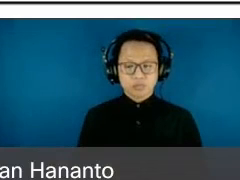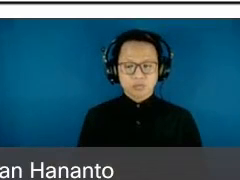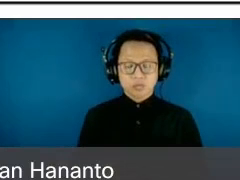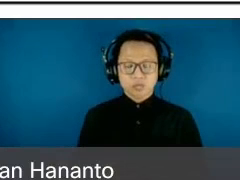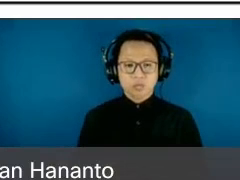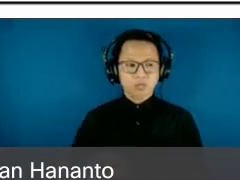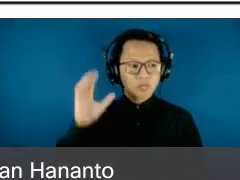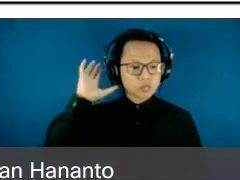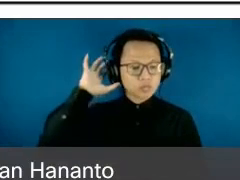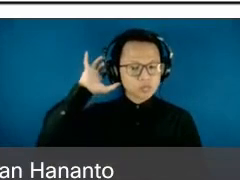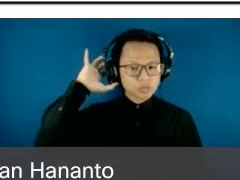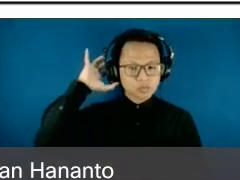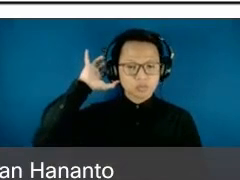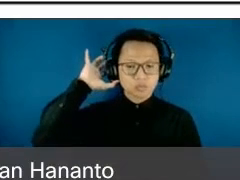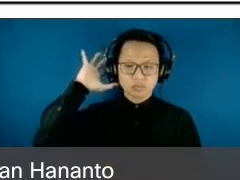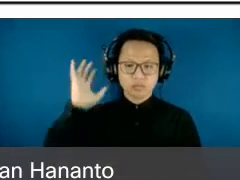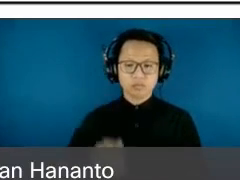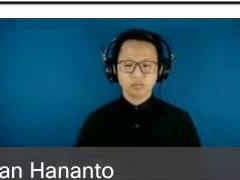the